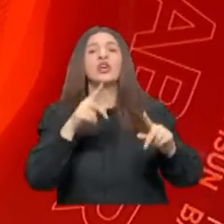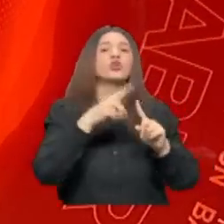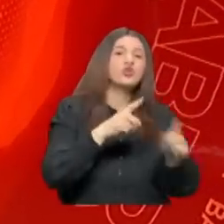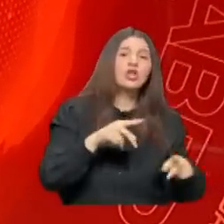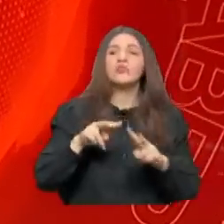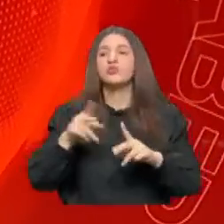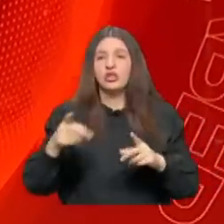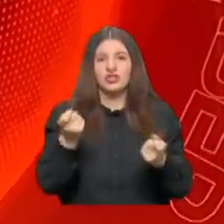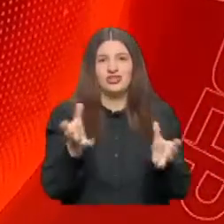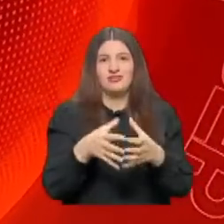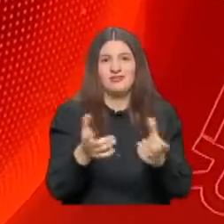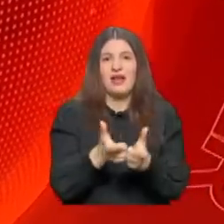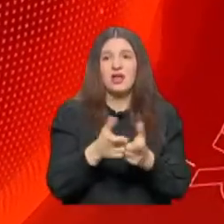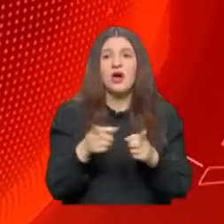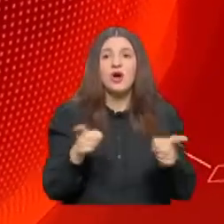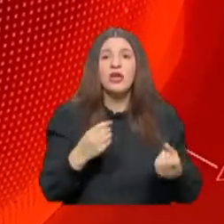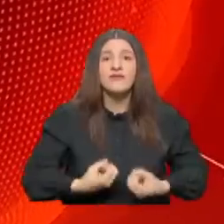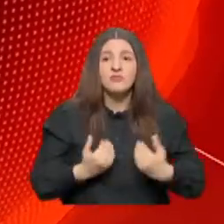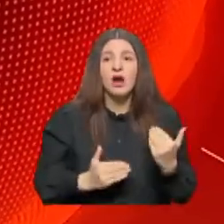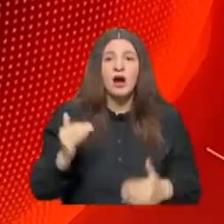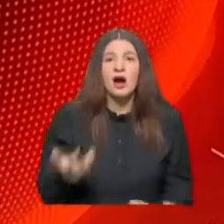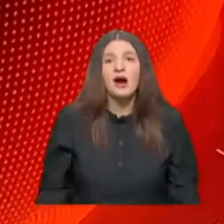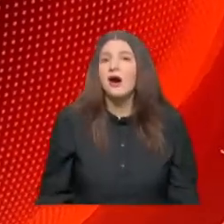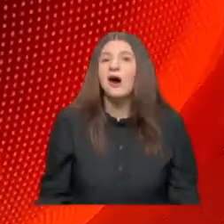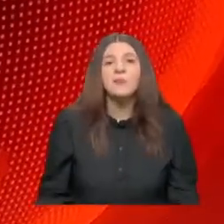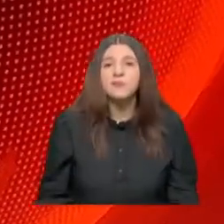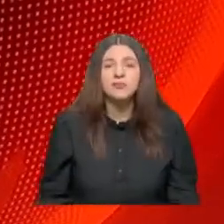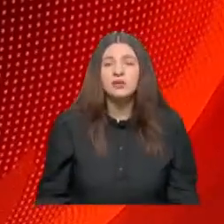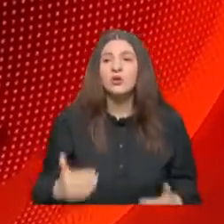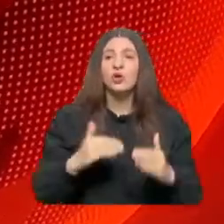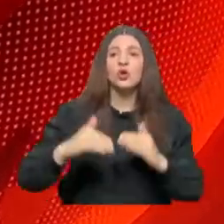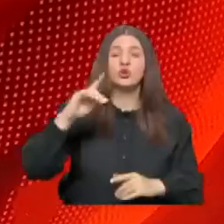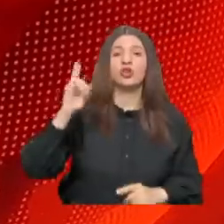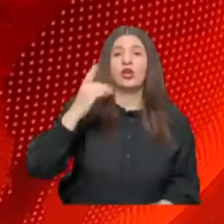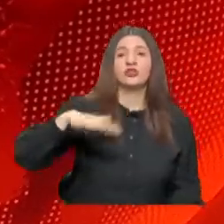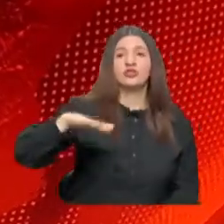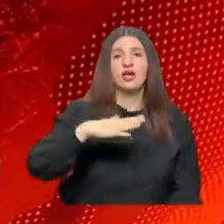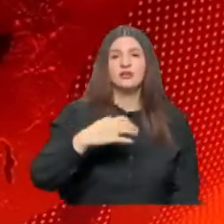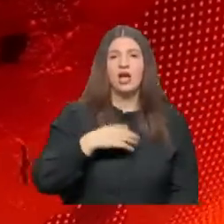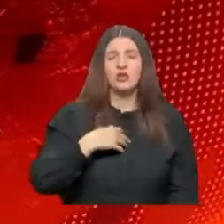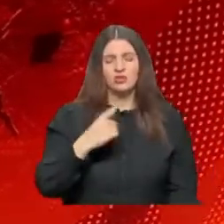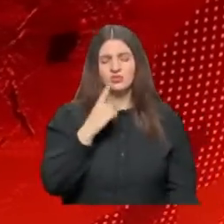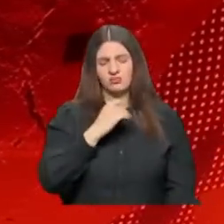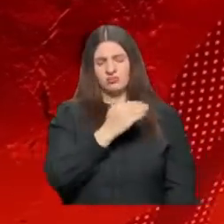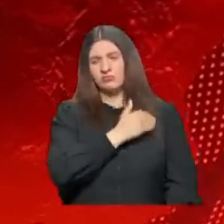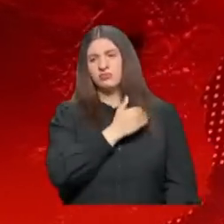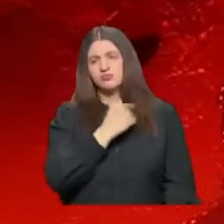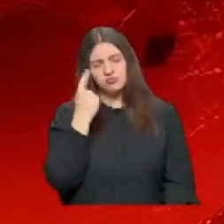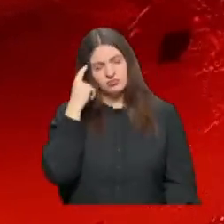MUSİAD'ı, onların verimliliği artmamış. Üst düzey yöneticileri kendilerini sorgulasalar iyi